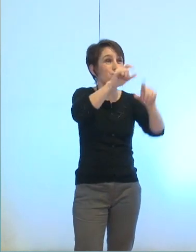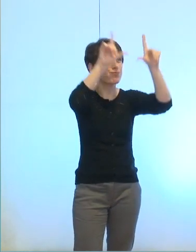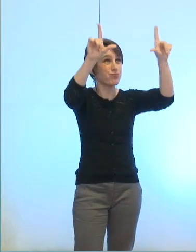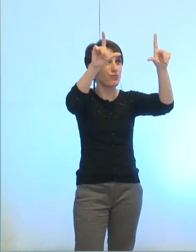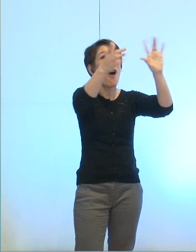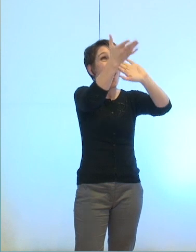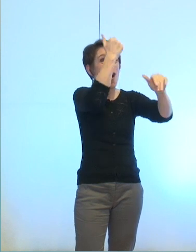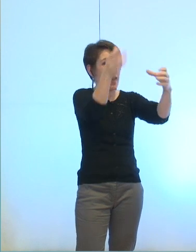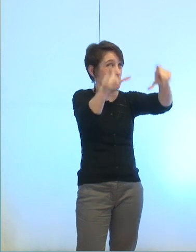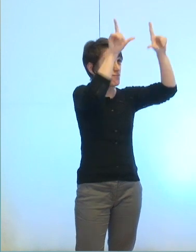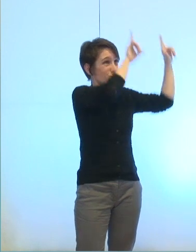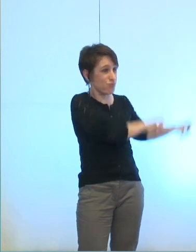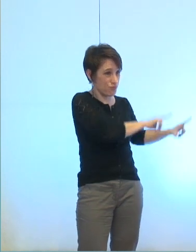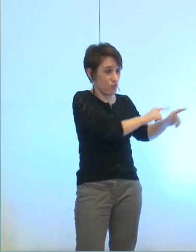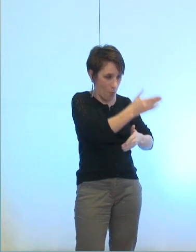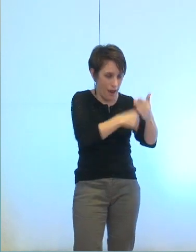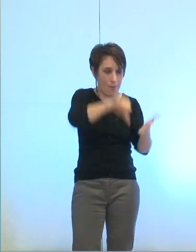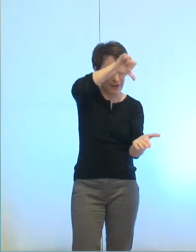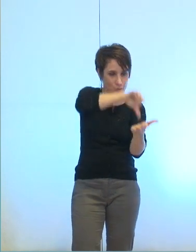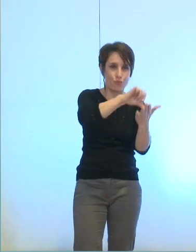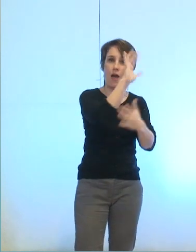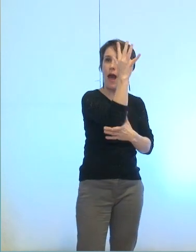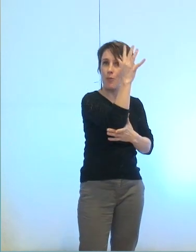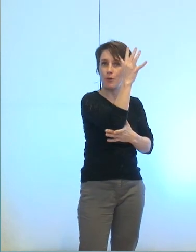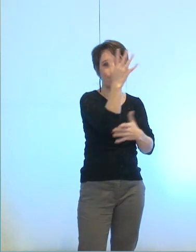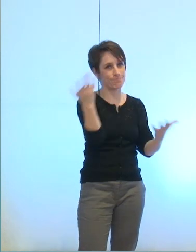mobiliers déposés dans les espaces publics ainsi